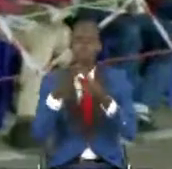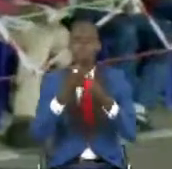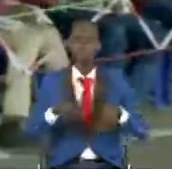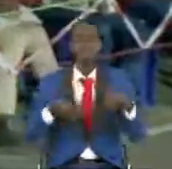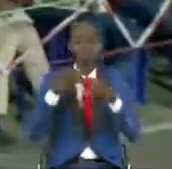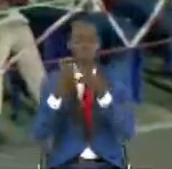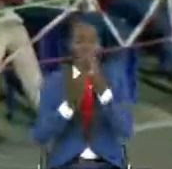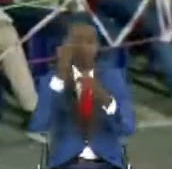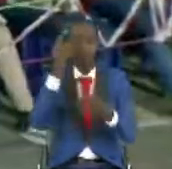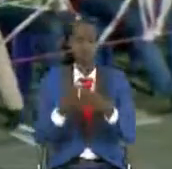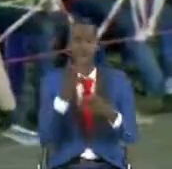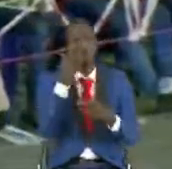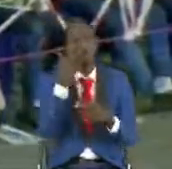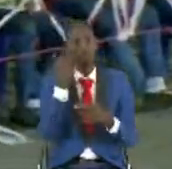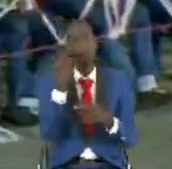vie.